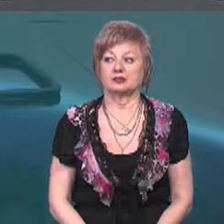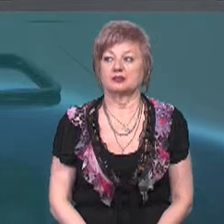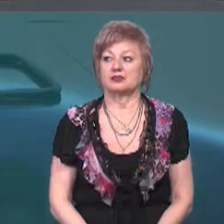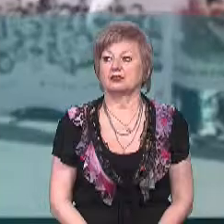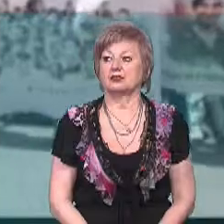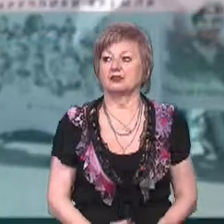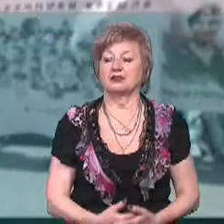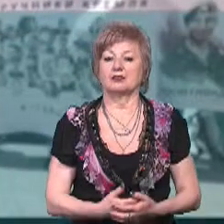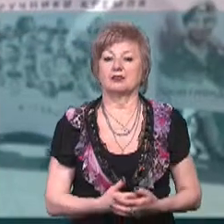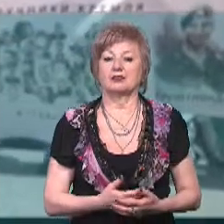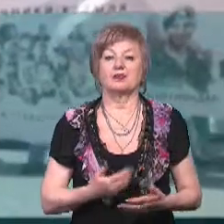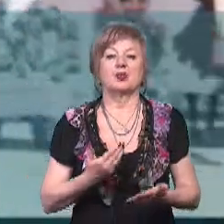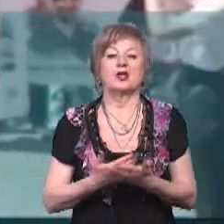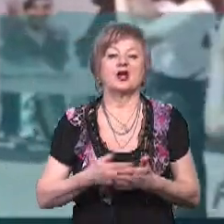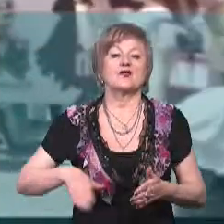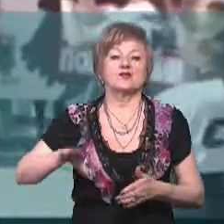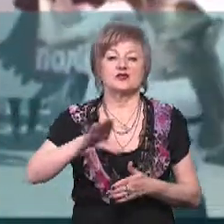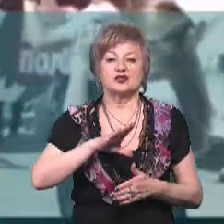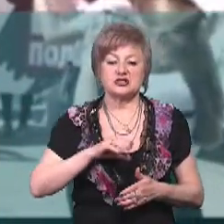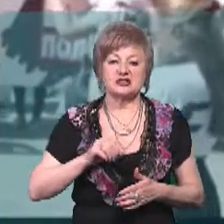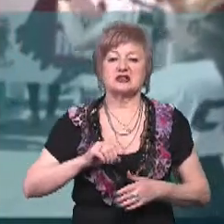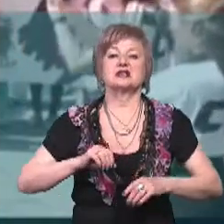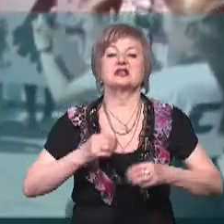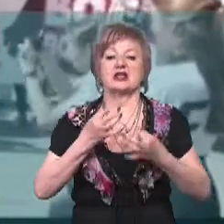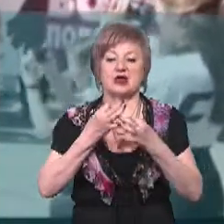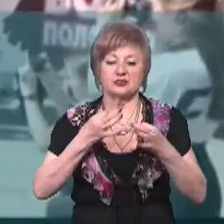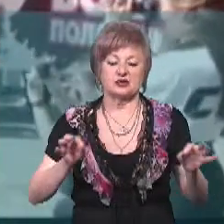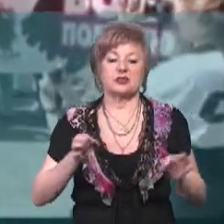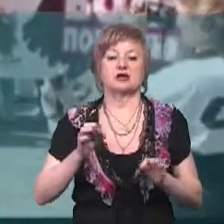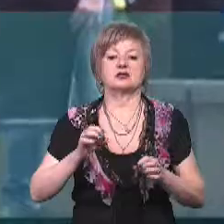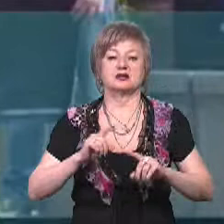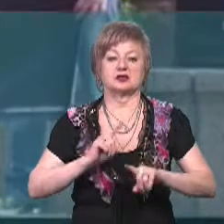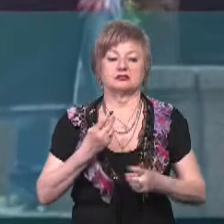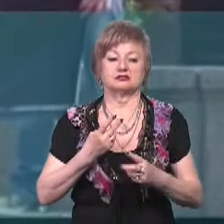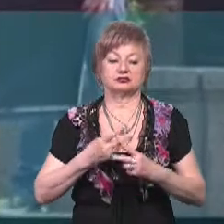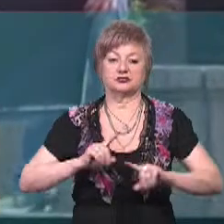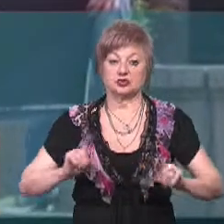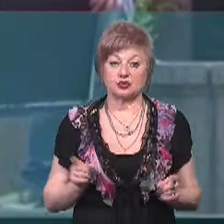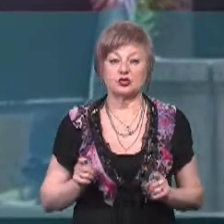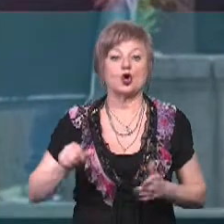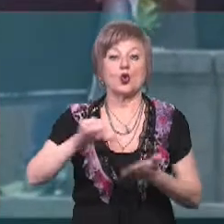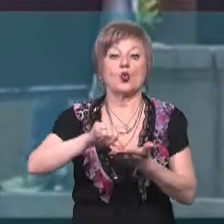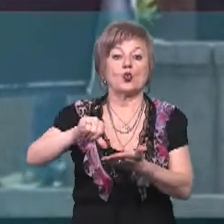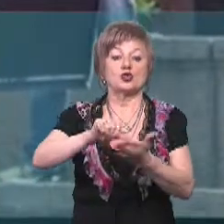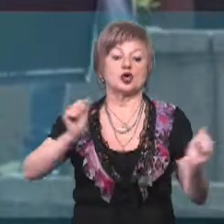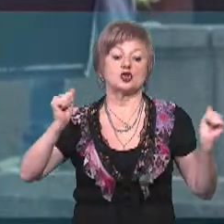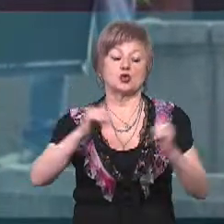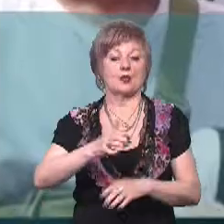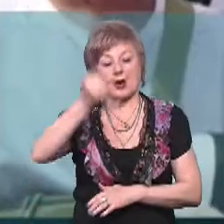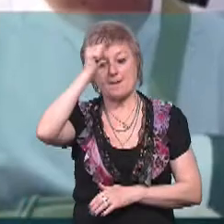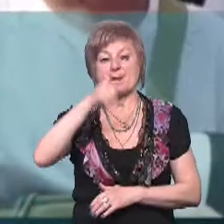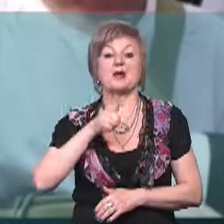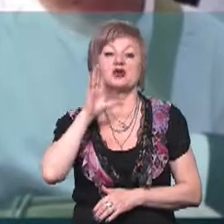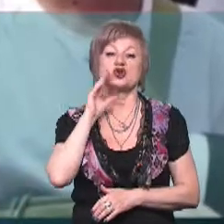Свободу в'язням Кремля! Свободу в'язням Кремля! Учасники акції зібрались біля пам'ятника Шевченка.